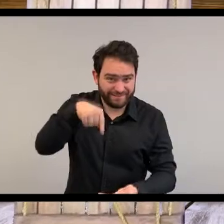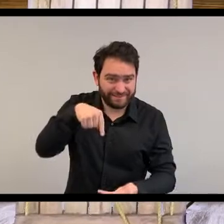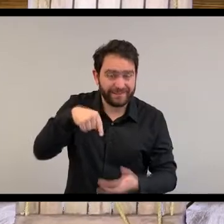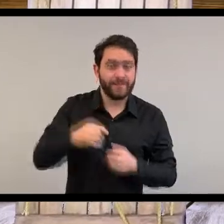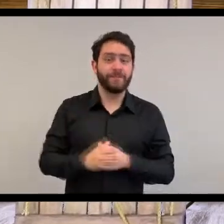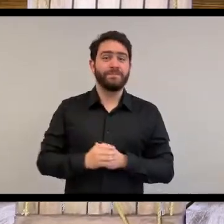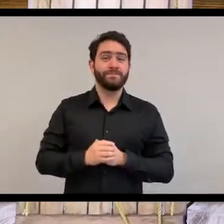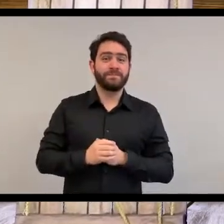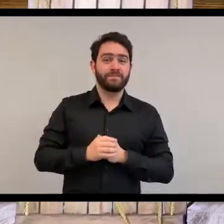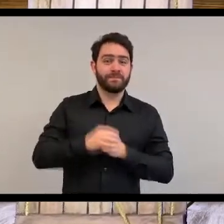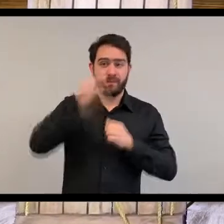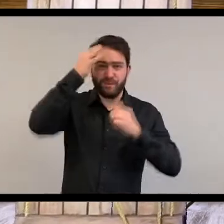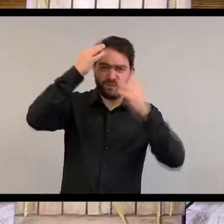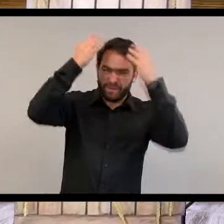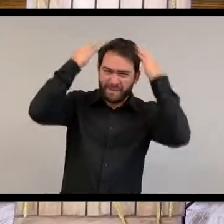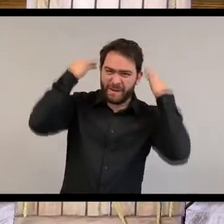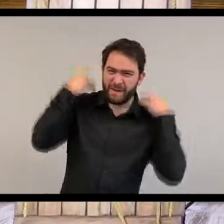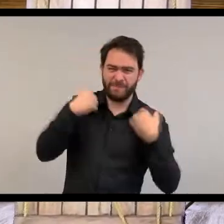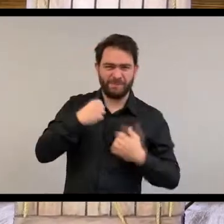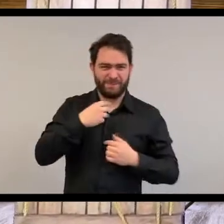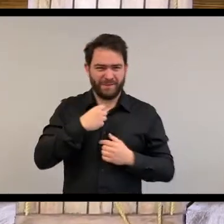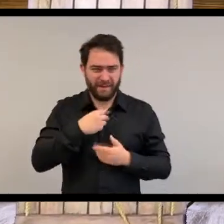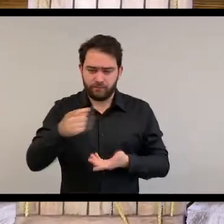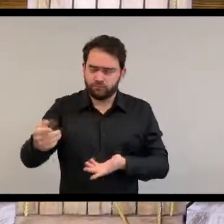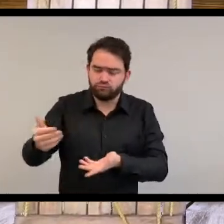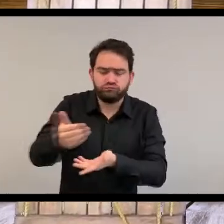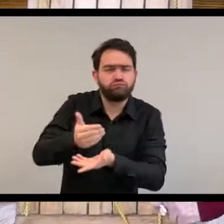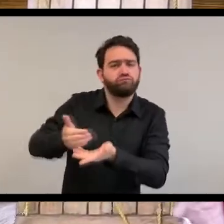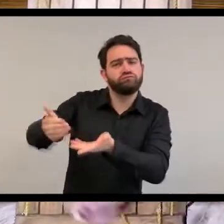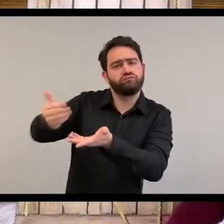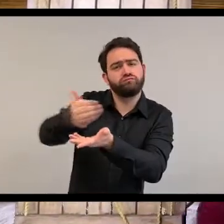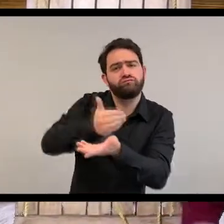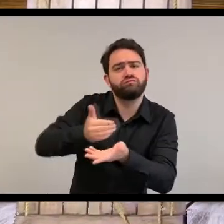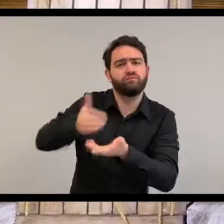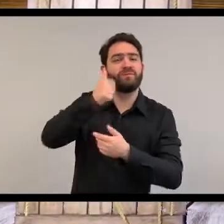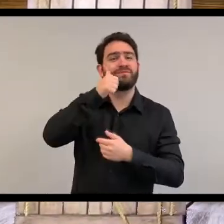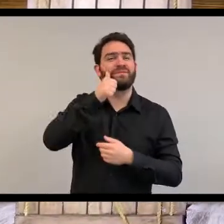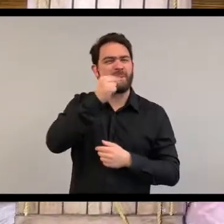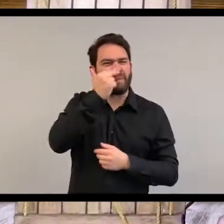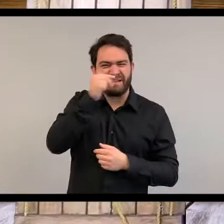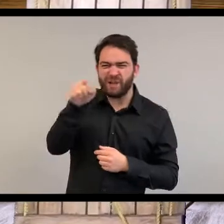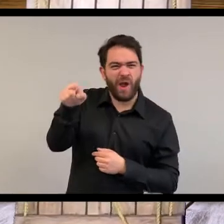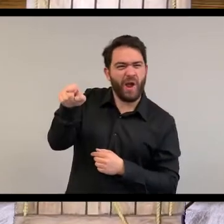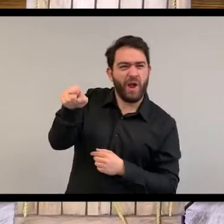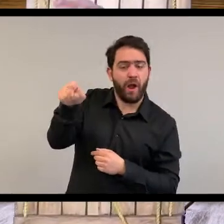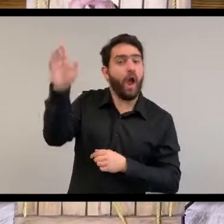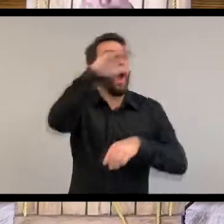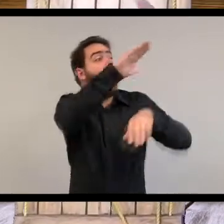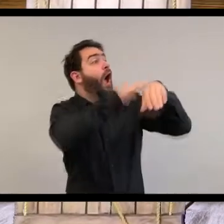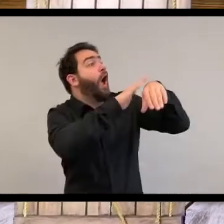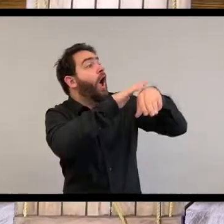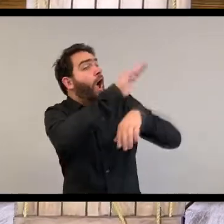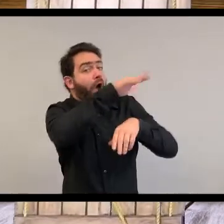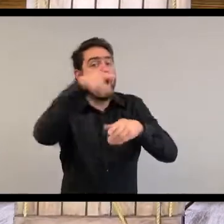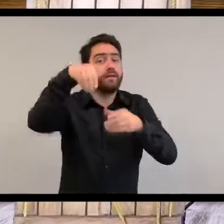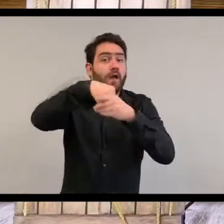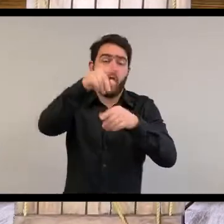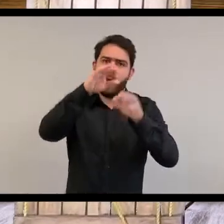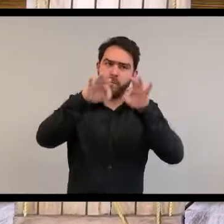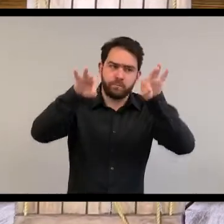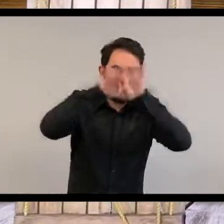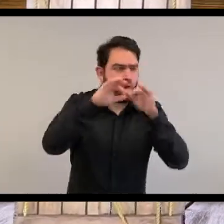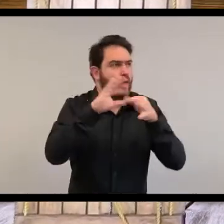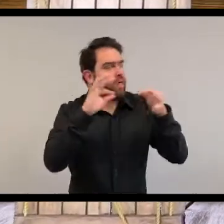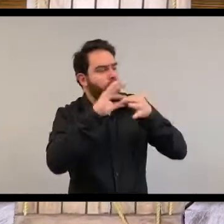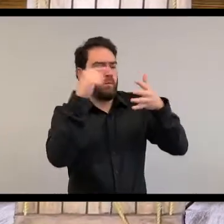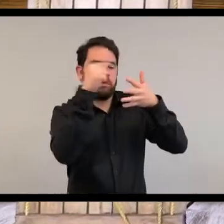des raquettes tissées, tressées, qu'il a placées dans son camion. Et là, l'étrange a dit, «